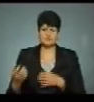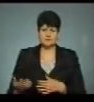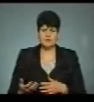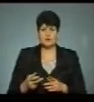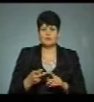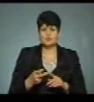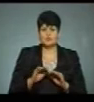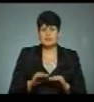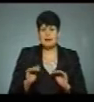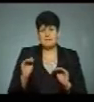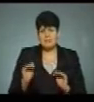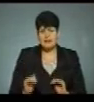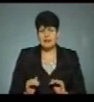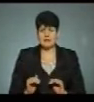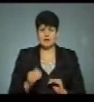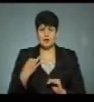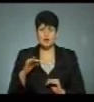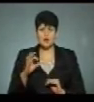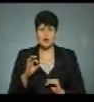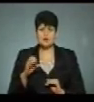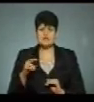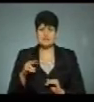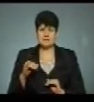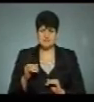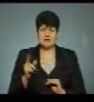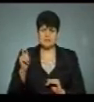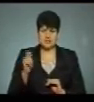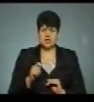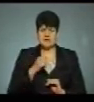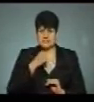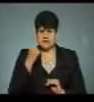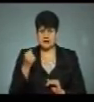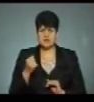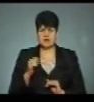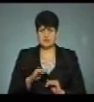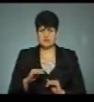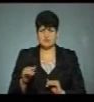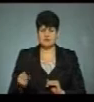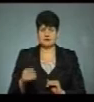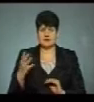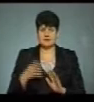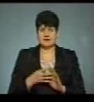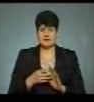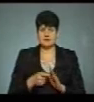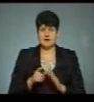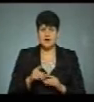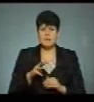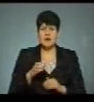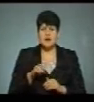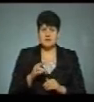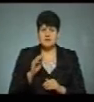що діти маленькі. З Йосипівки їздять вже старші діти, бо там є 9-річна школа, а з Мар'янівки маленькі. І